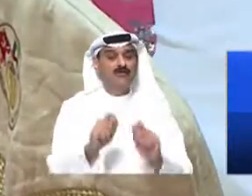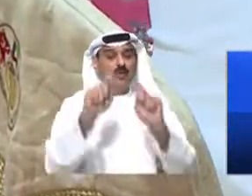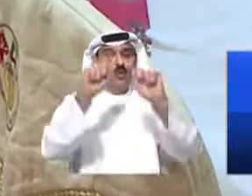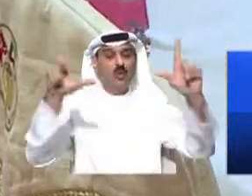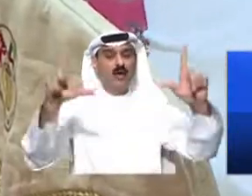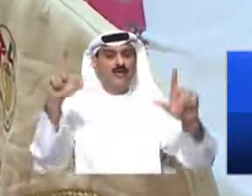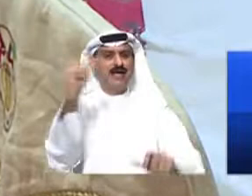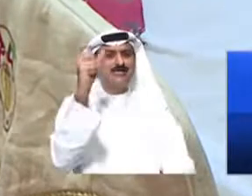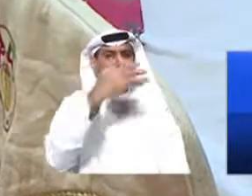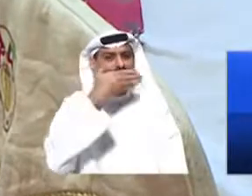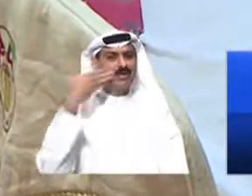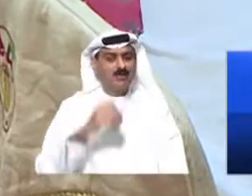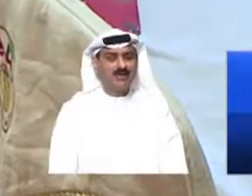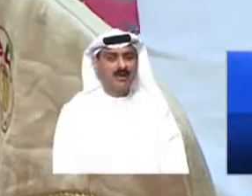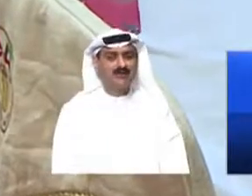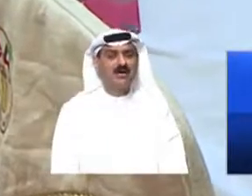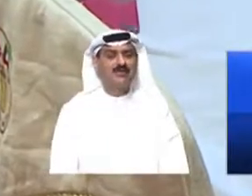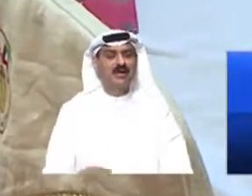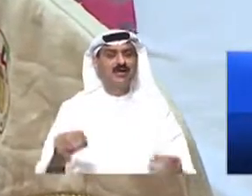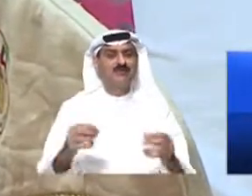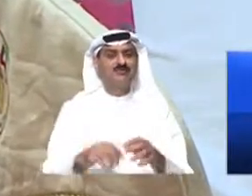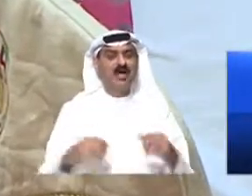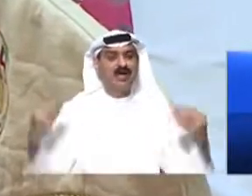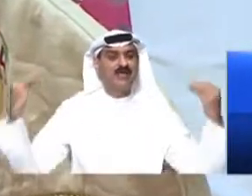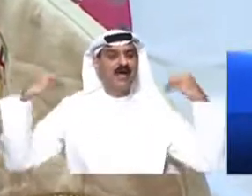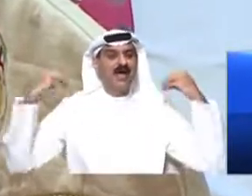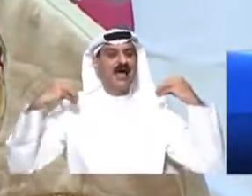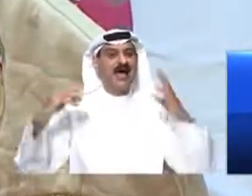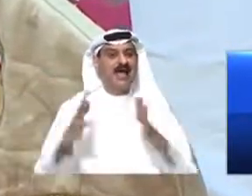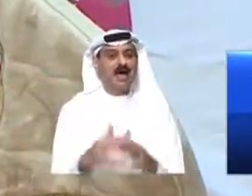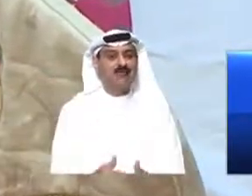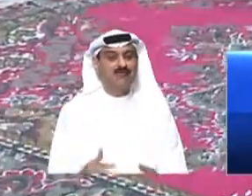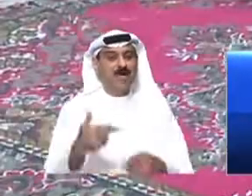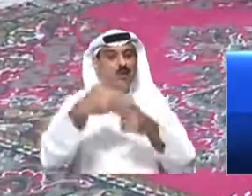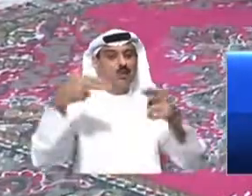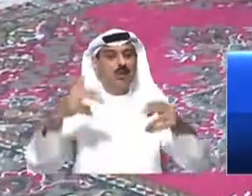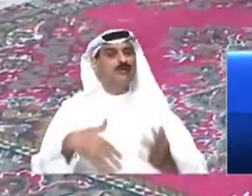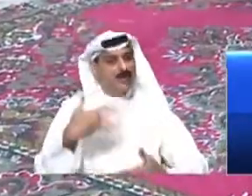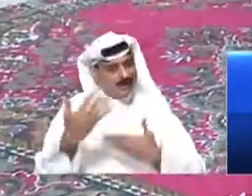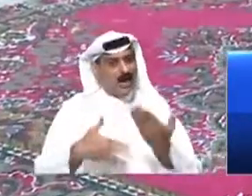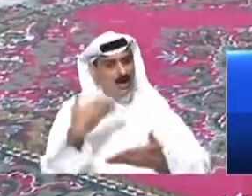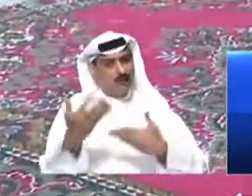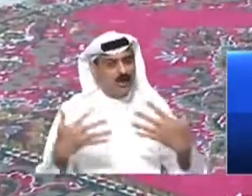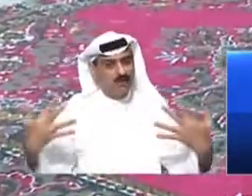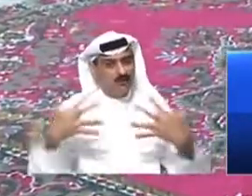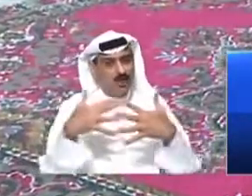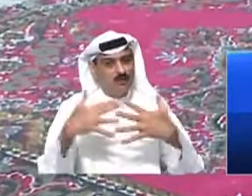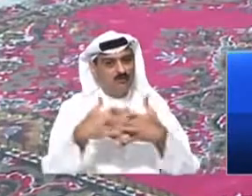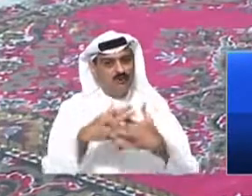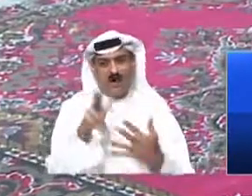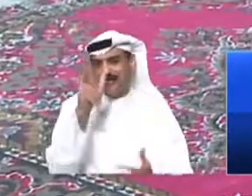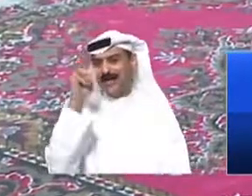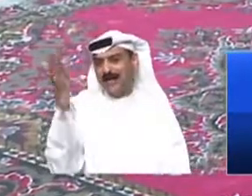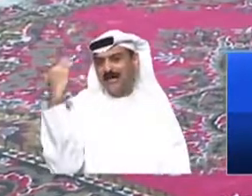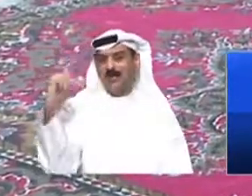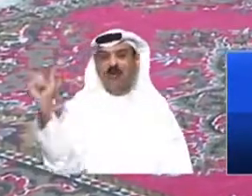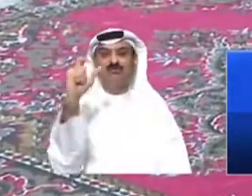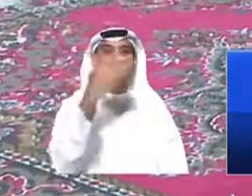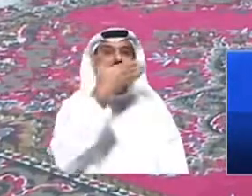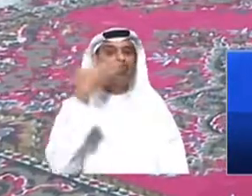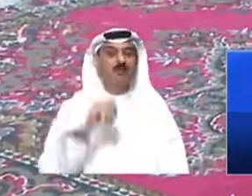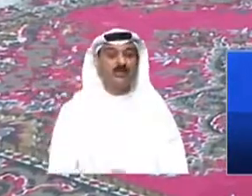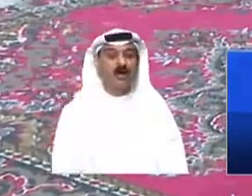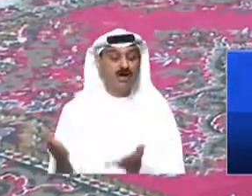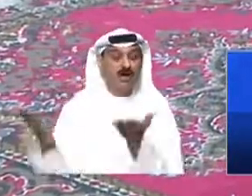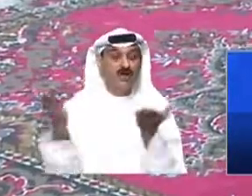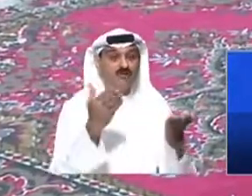برمضان والألعاب الشعبية بدأت يعني مثل ما تقول يعني تنتهي، وهذا ودنا نحاول نجمع يعني الألعاب الكويتية القديمة اللي برمضان بالدواوين ما دواوين،